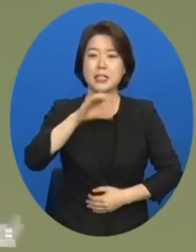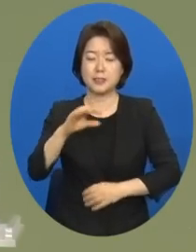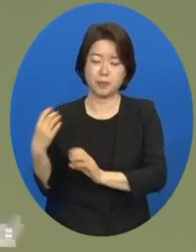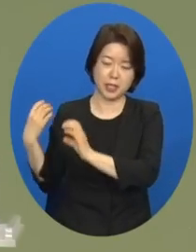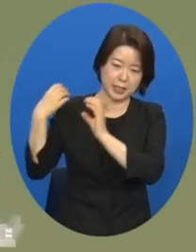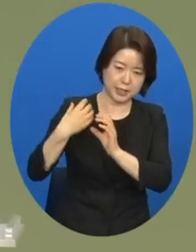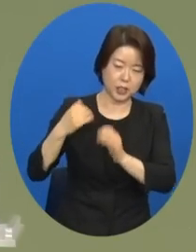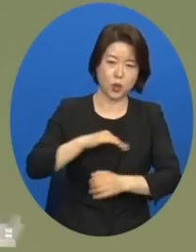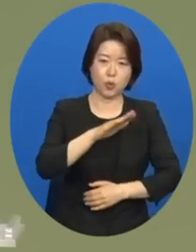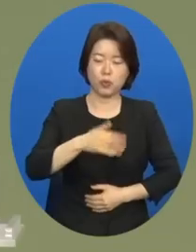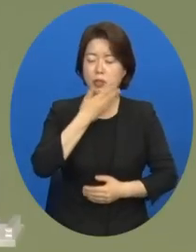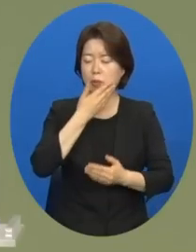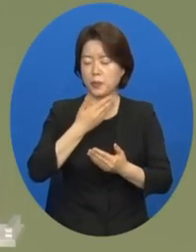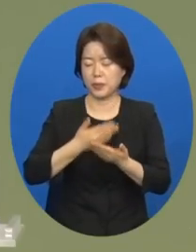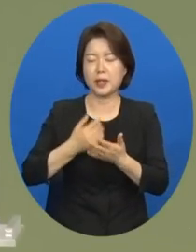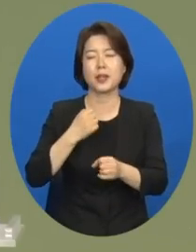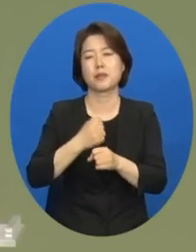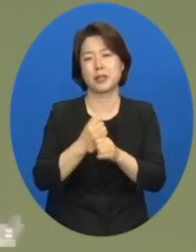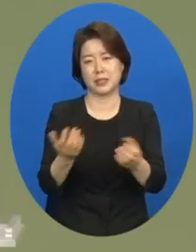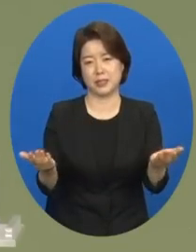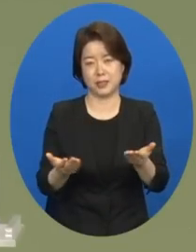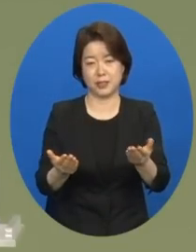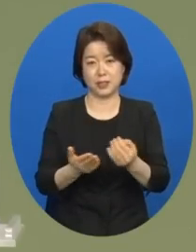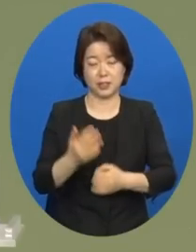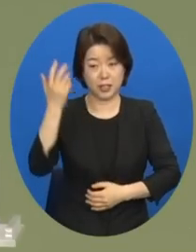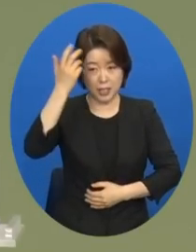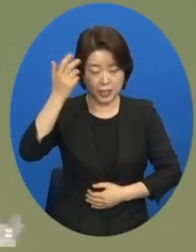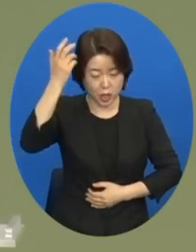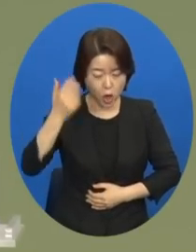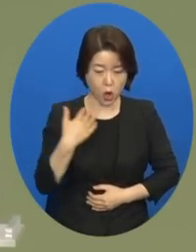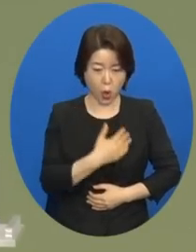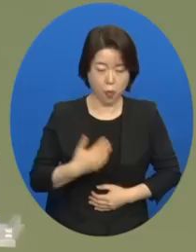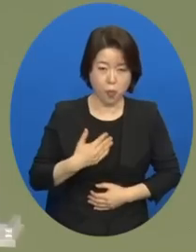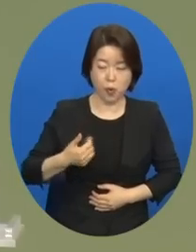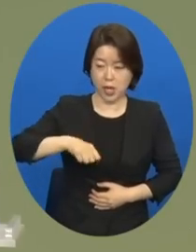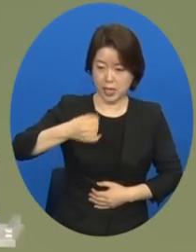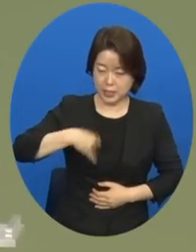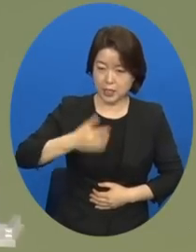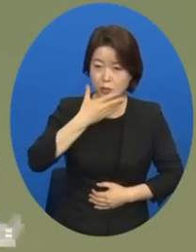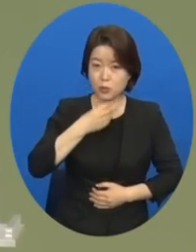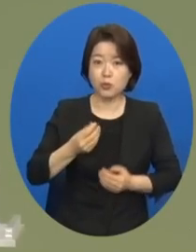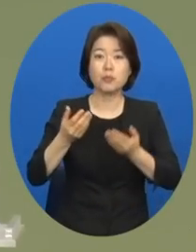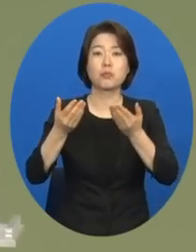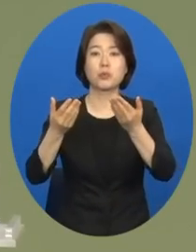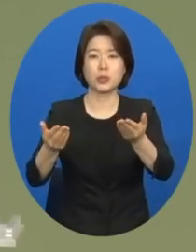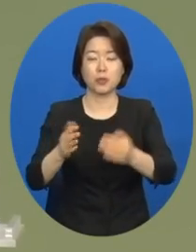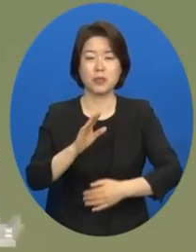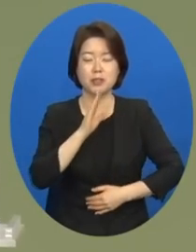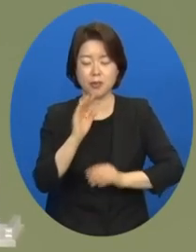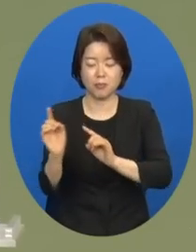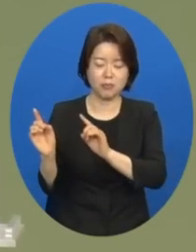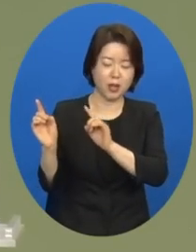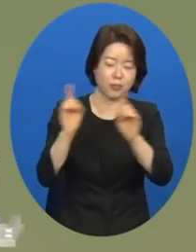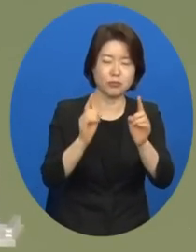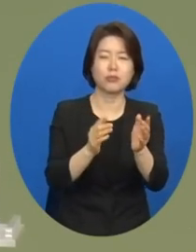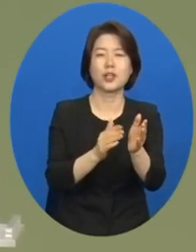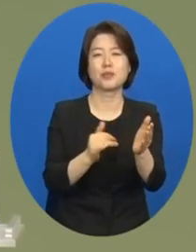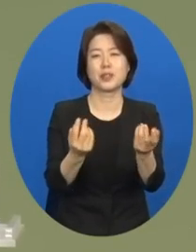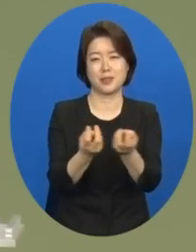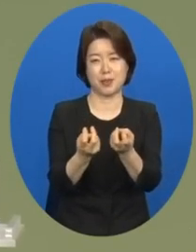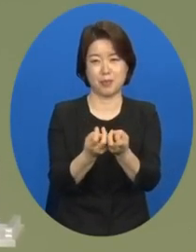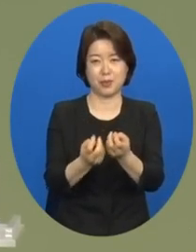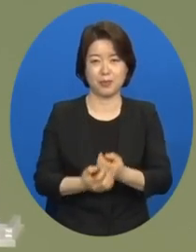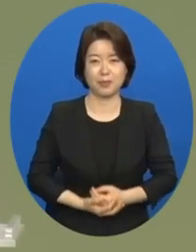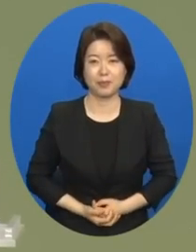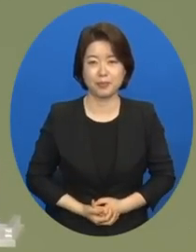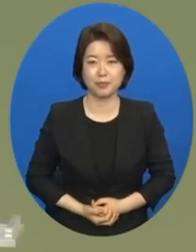우리를 가장 값지게 하는 일이고 영육간에 자녀를 축복하는 진짜 부활의 비결인 것을 알아야 합니다